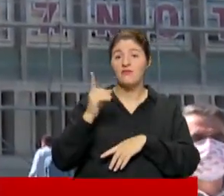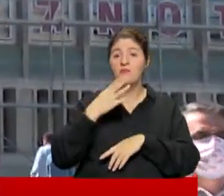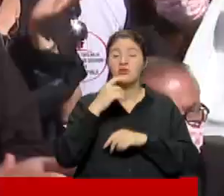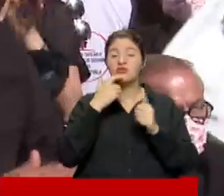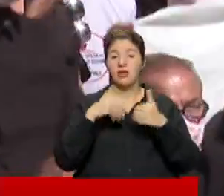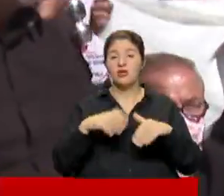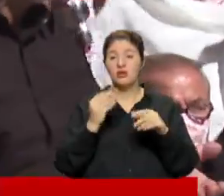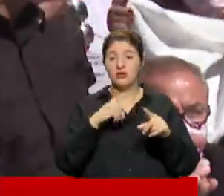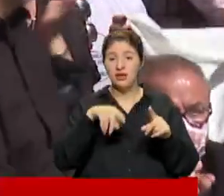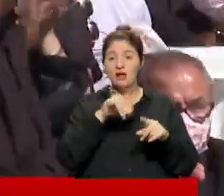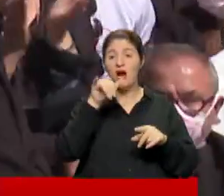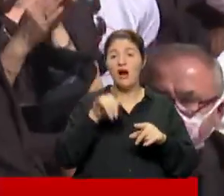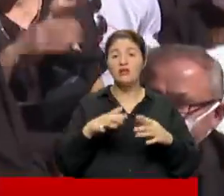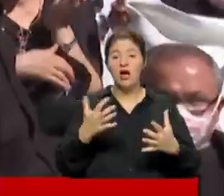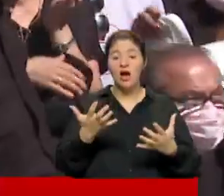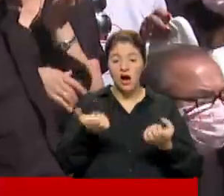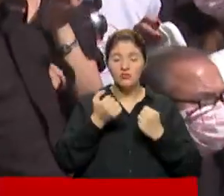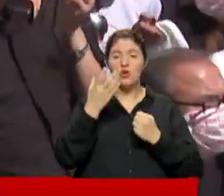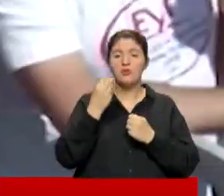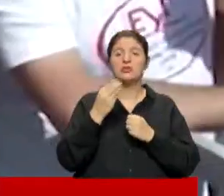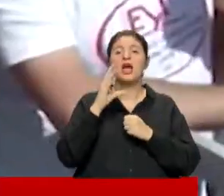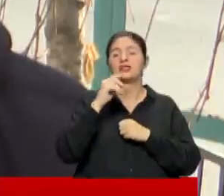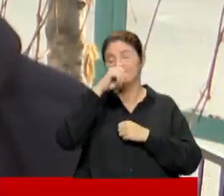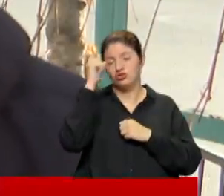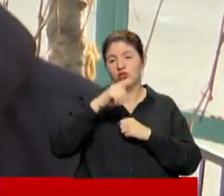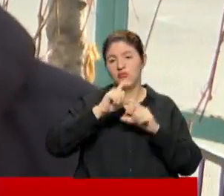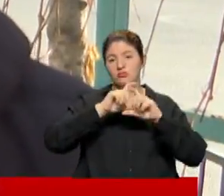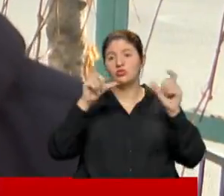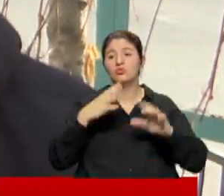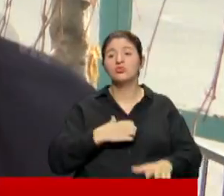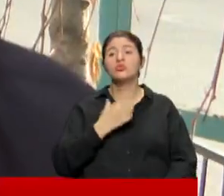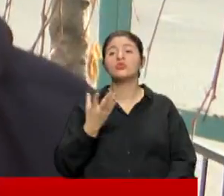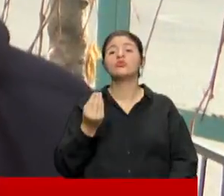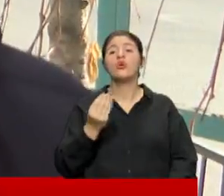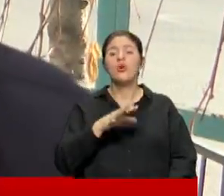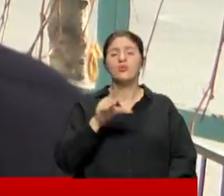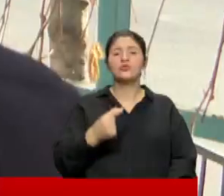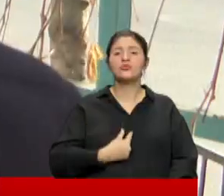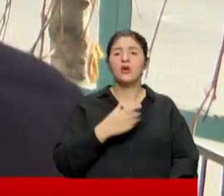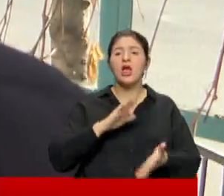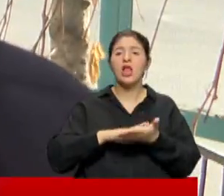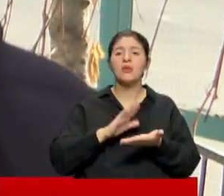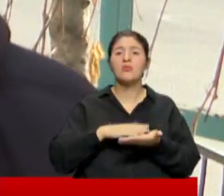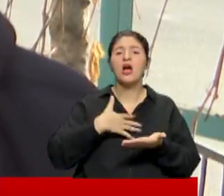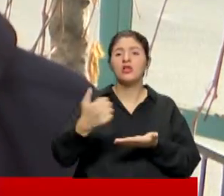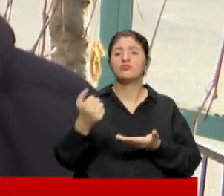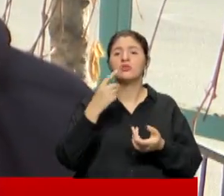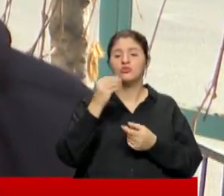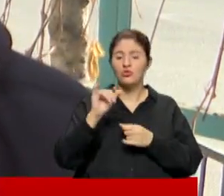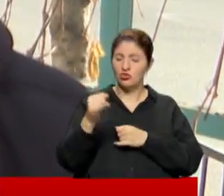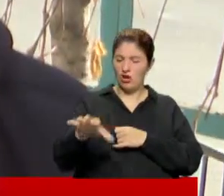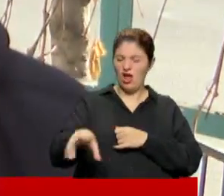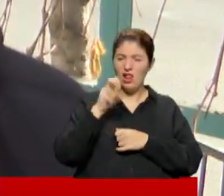emeklilikte yaşa takılanların haklarına kavuşması en sıcak başlık üzüntü çok Bütün umutlarım elinden alınmış Hani bir çocuğun elinden